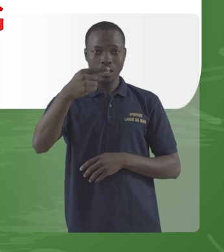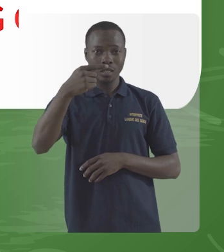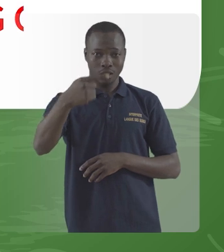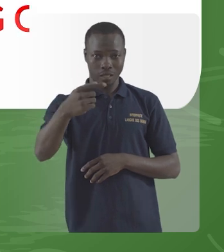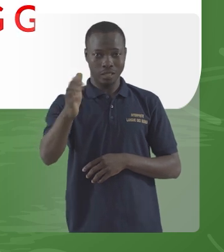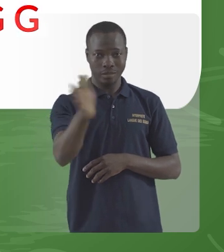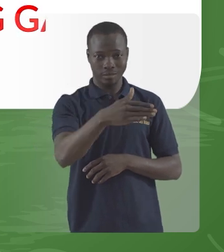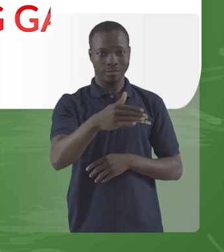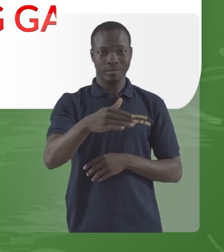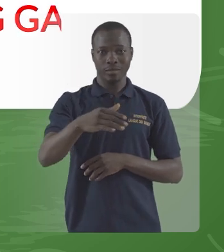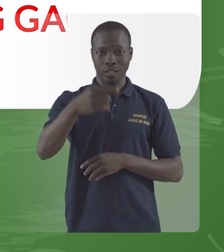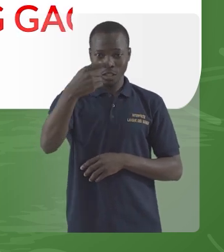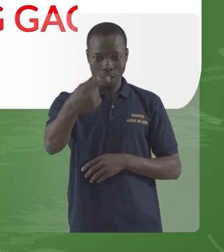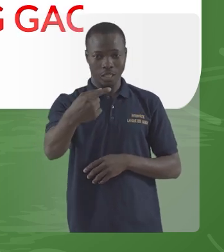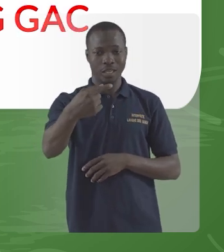GGG,